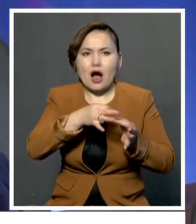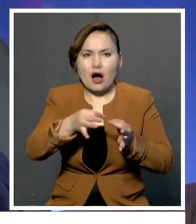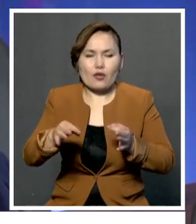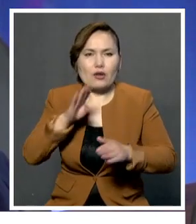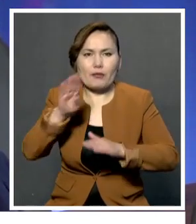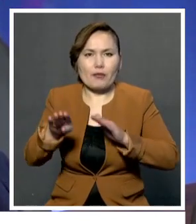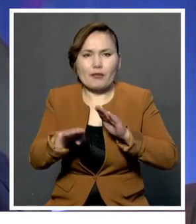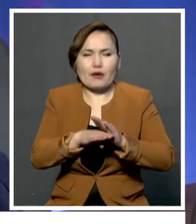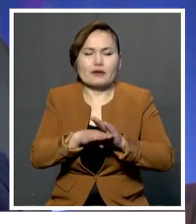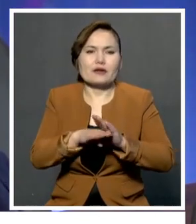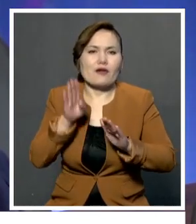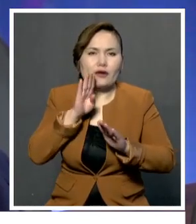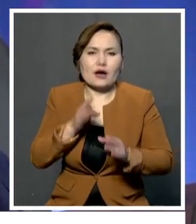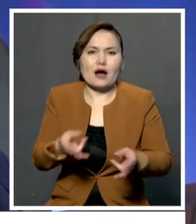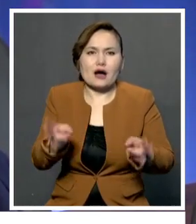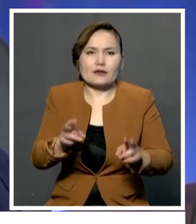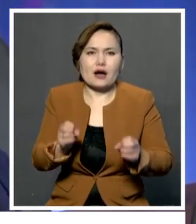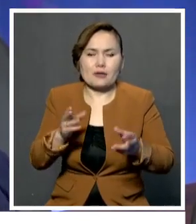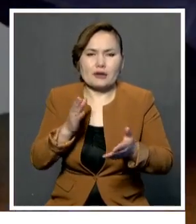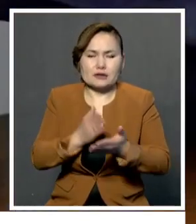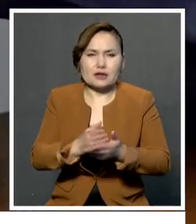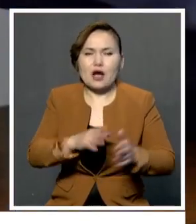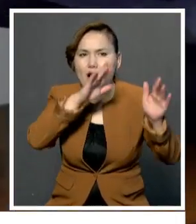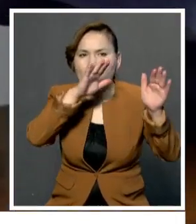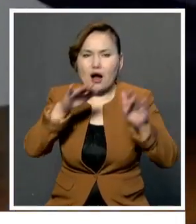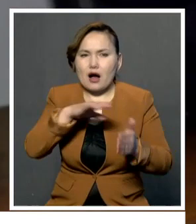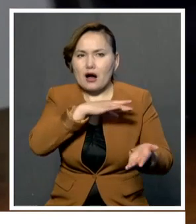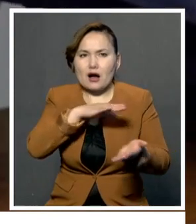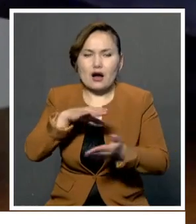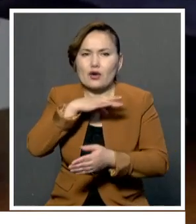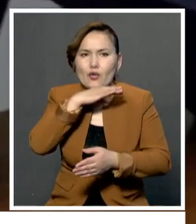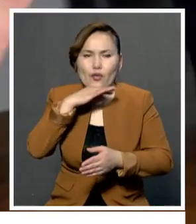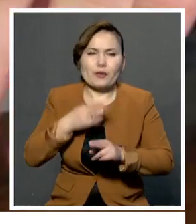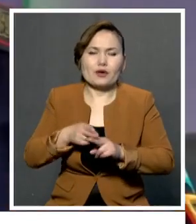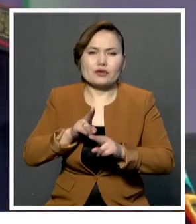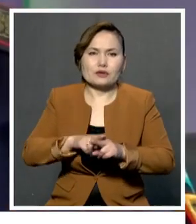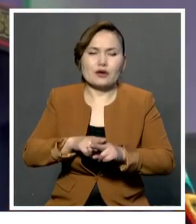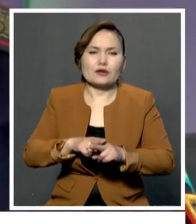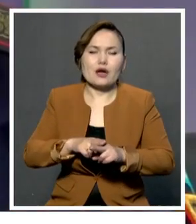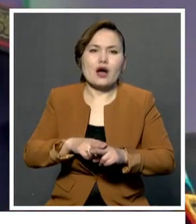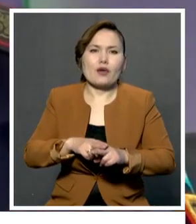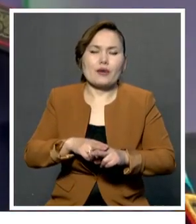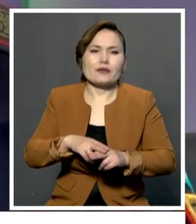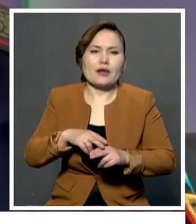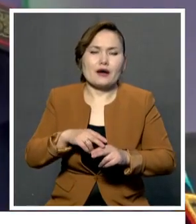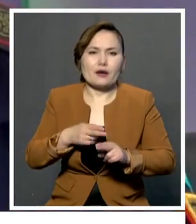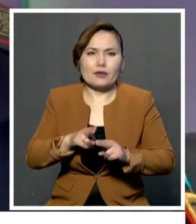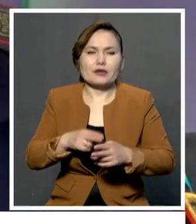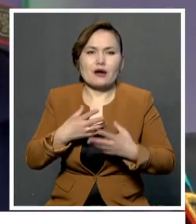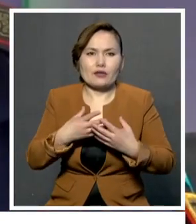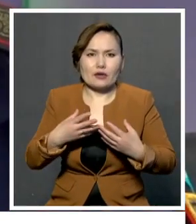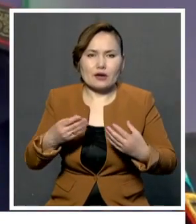дейтін өздерін көріп тұрсыңдар, тоң дейтін керемет кәдімгі. 50 сантиметр, одан да астам тоңдар бар, сол үшін әлі тоң түспей